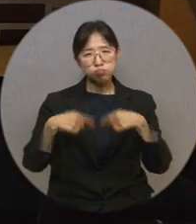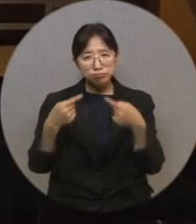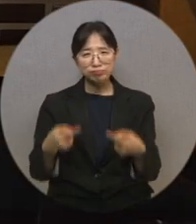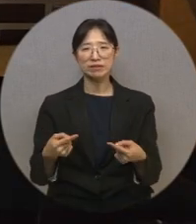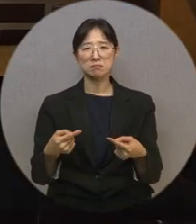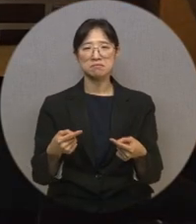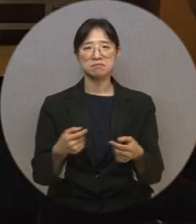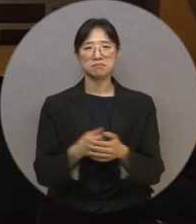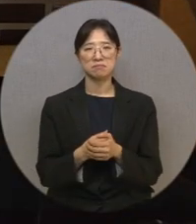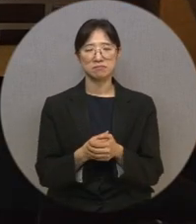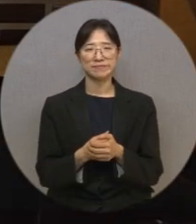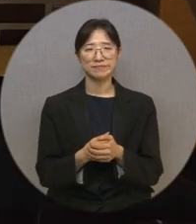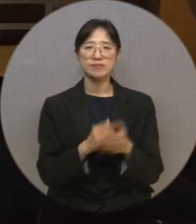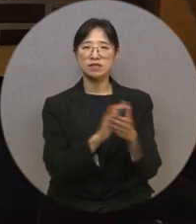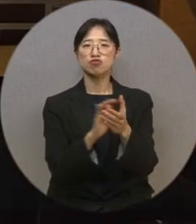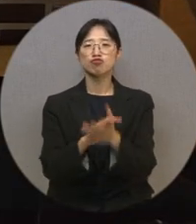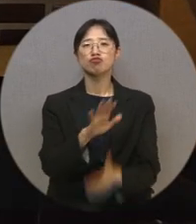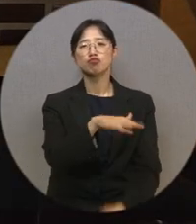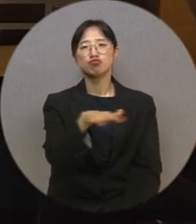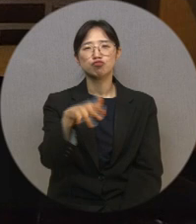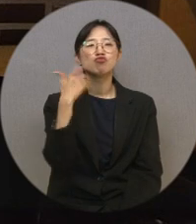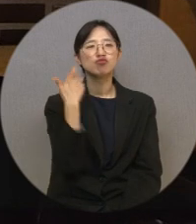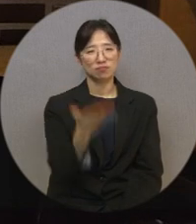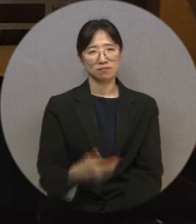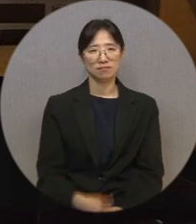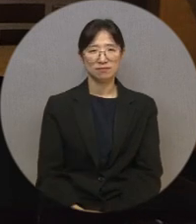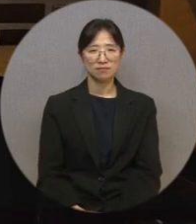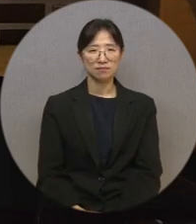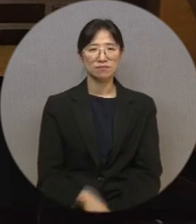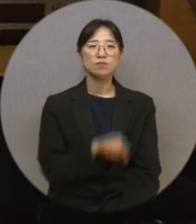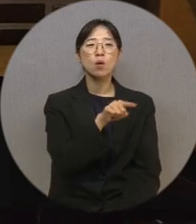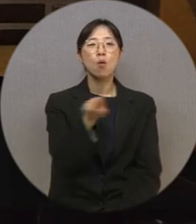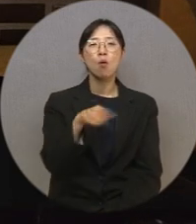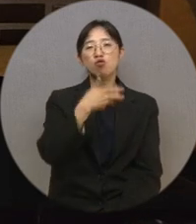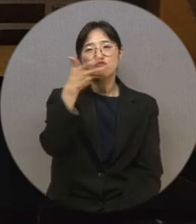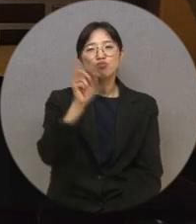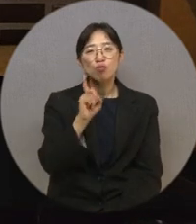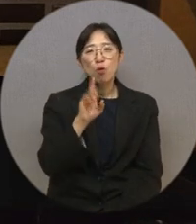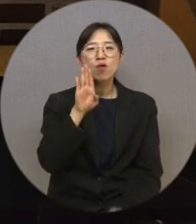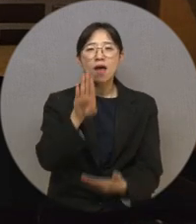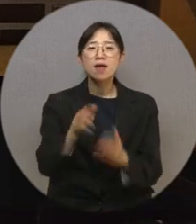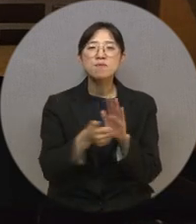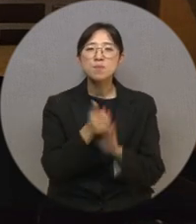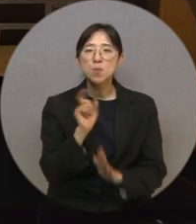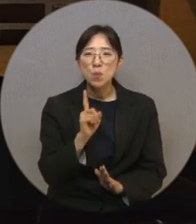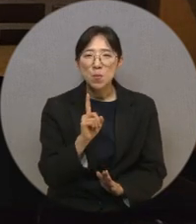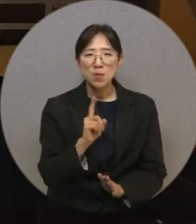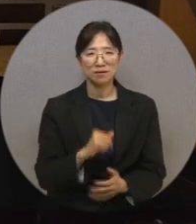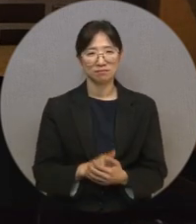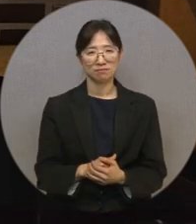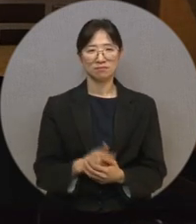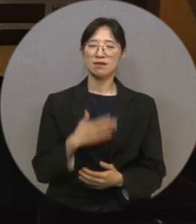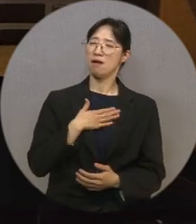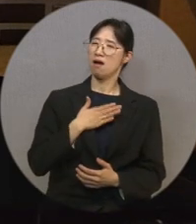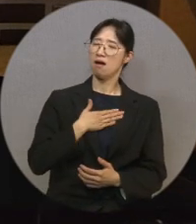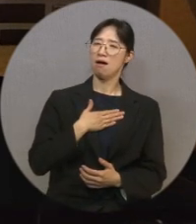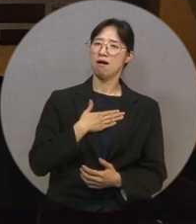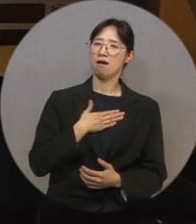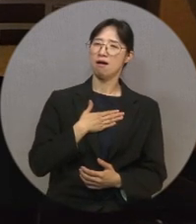하면서 이 친구들에게 물어보았어요. 너네 꿈이 뭐야? 장래 희망이 뭐야? 응,